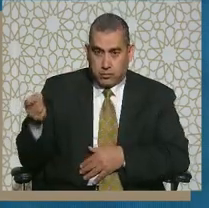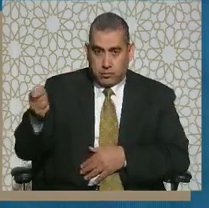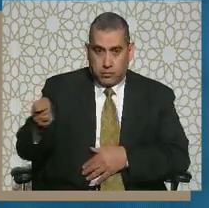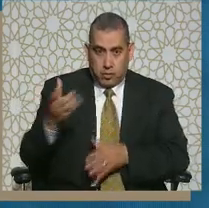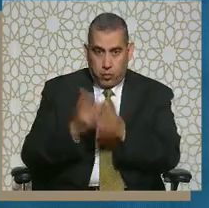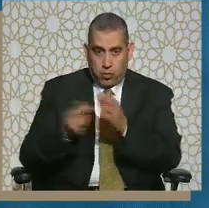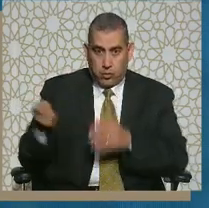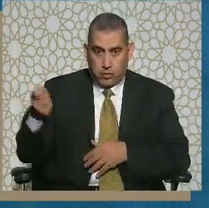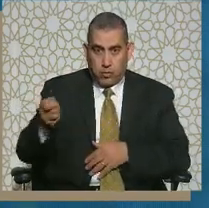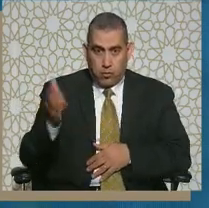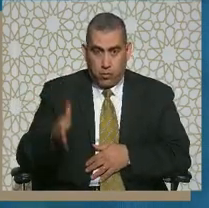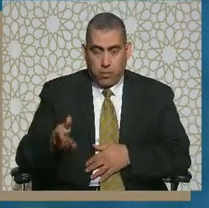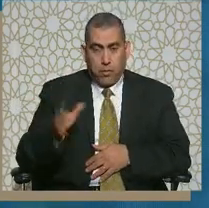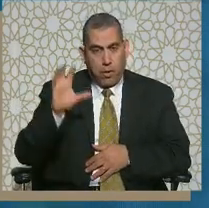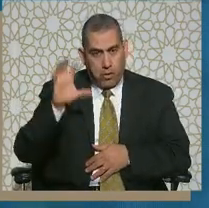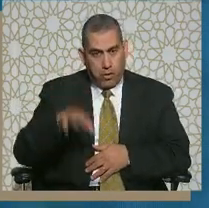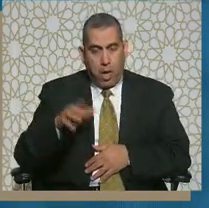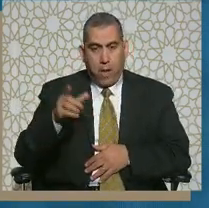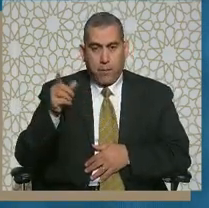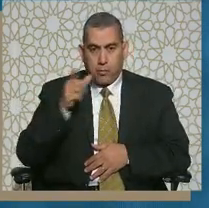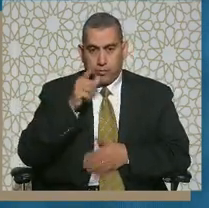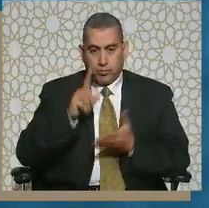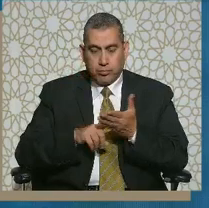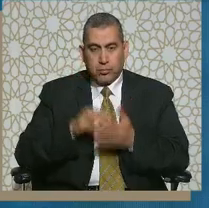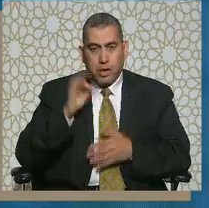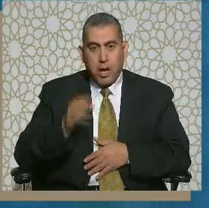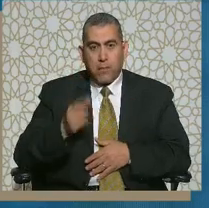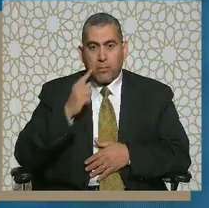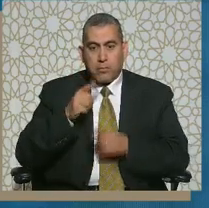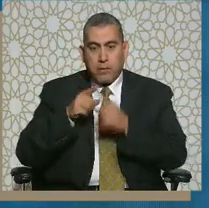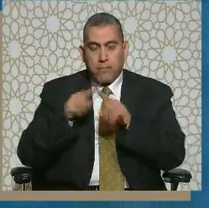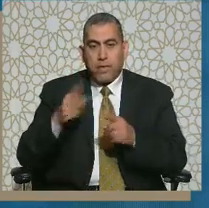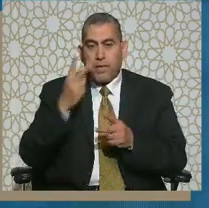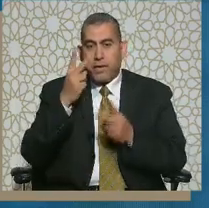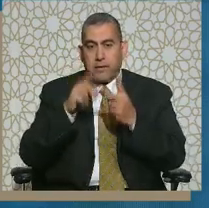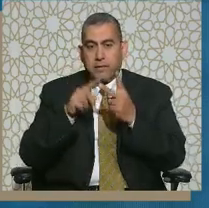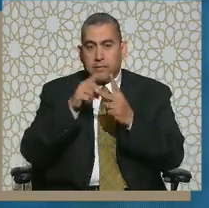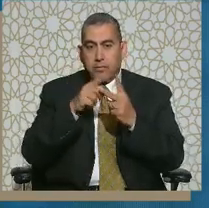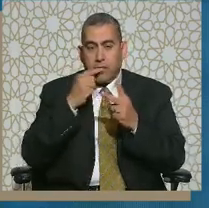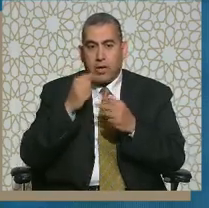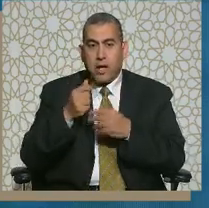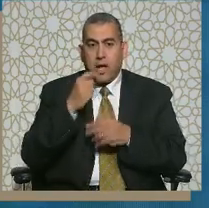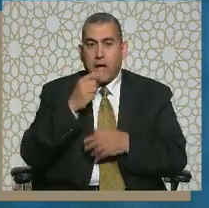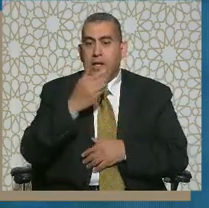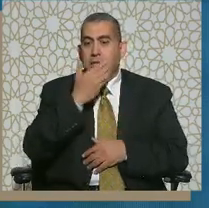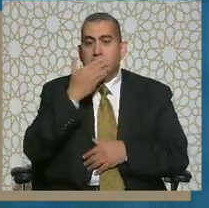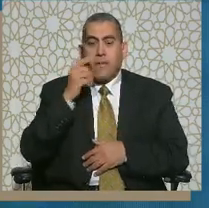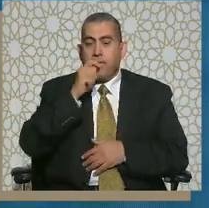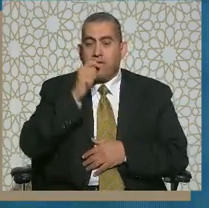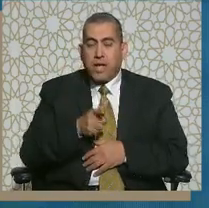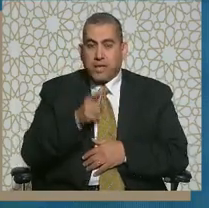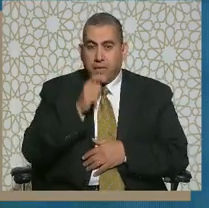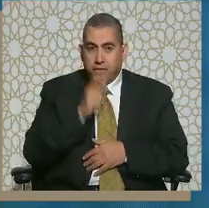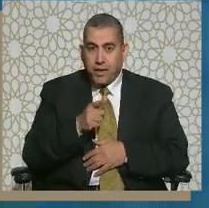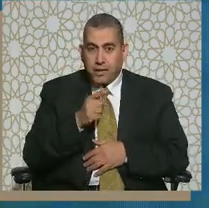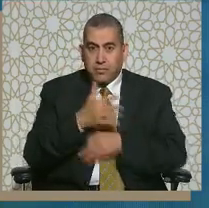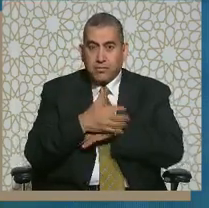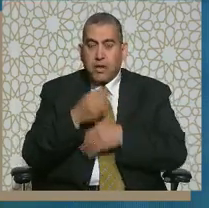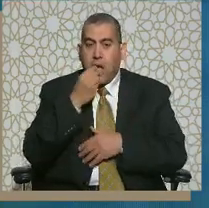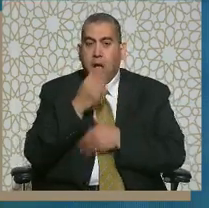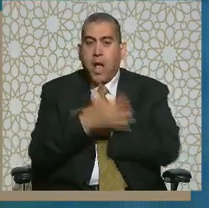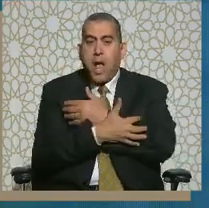لاولاده طبعا لان هو في الحقيقه لازم نفرق ما بين حاجتين ما بين الفديه ده فديه اطعام